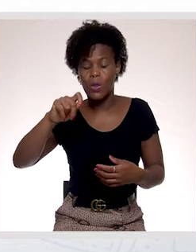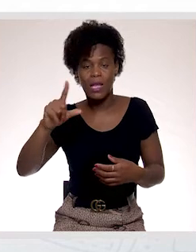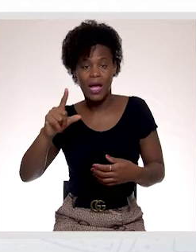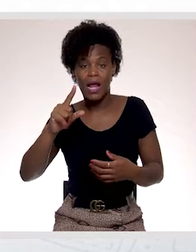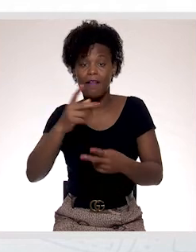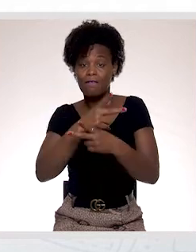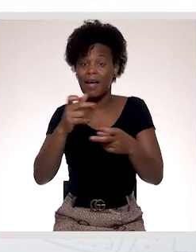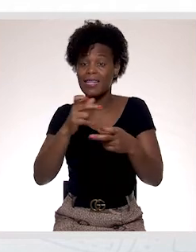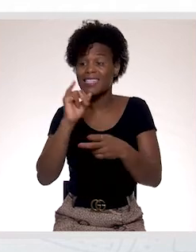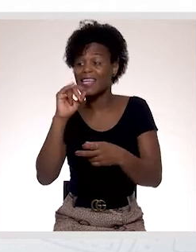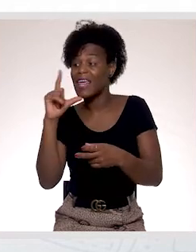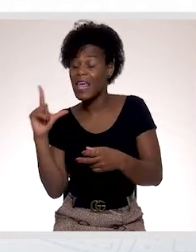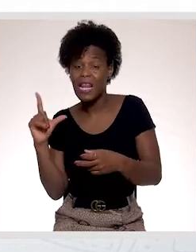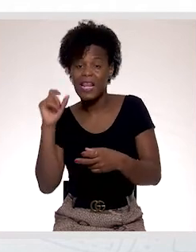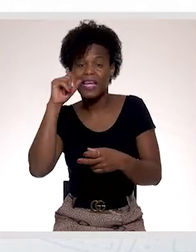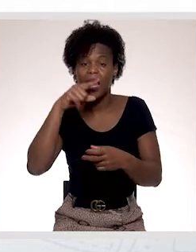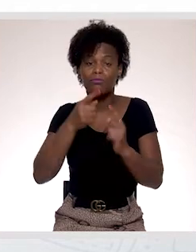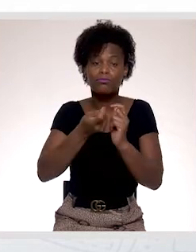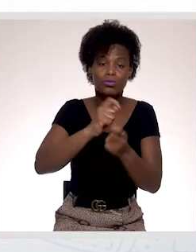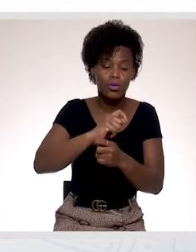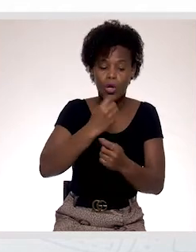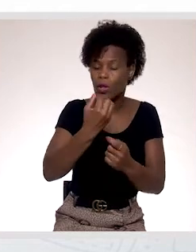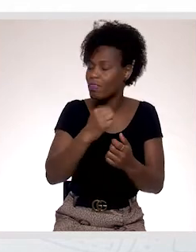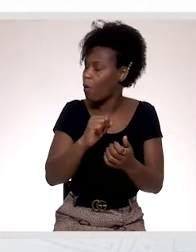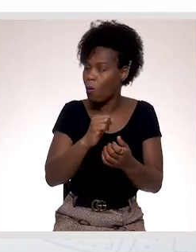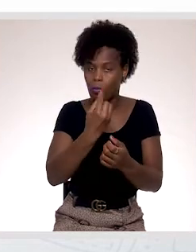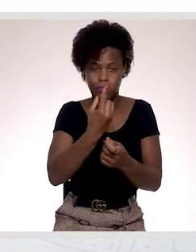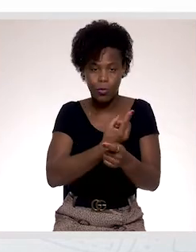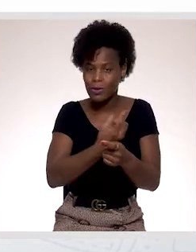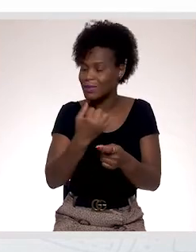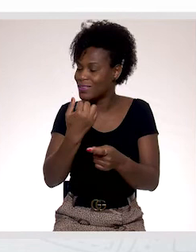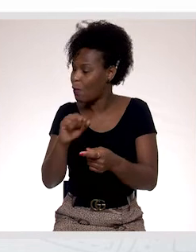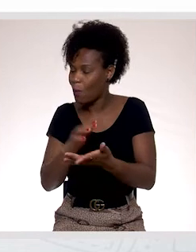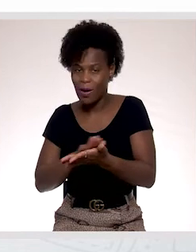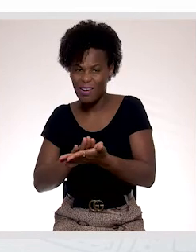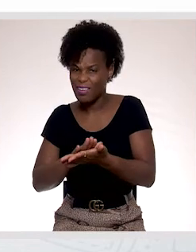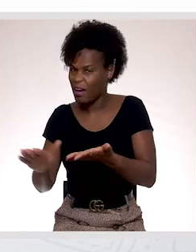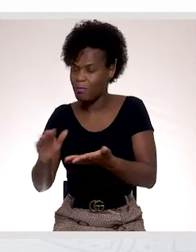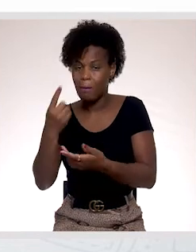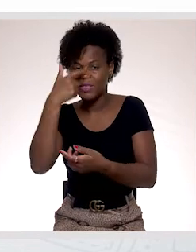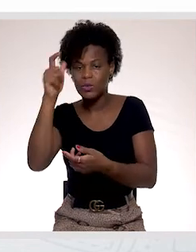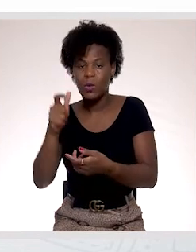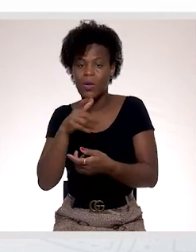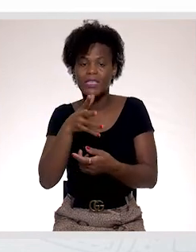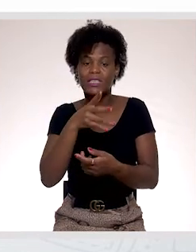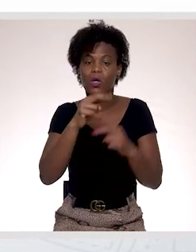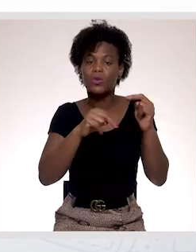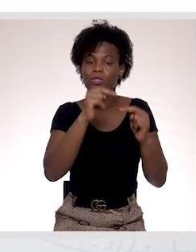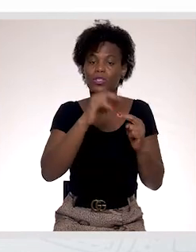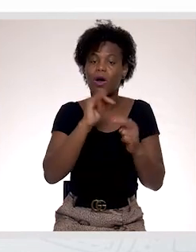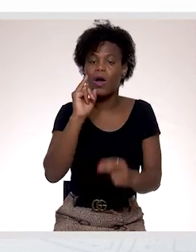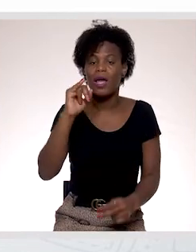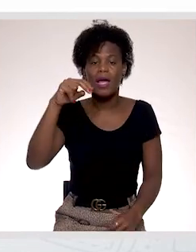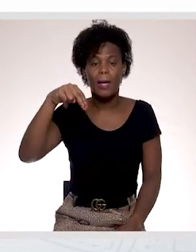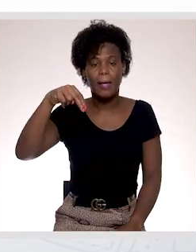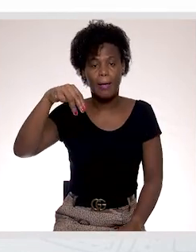il » qui ne remplace ni une chose ni une personne. Donc, elle s'appelle des constructions